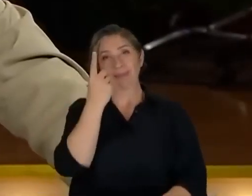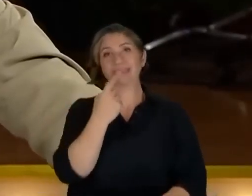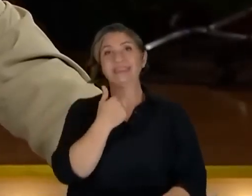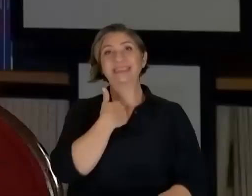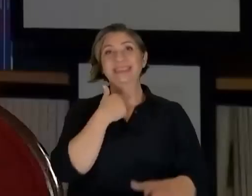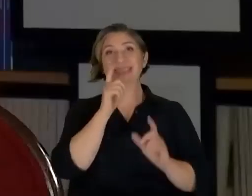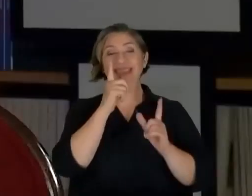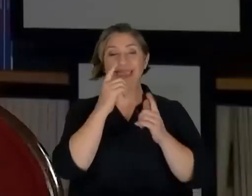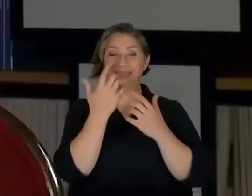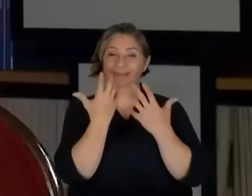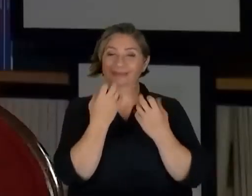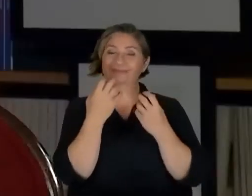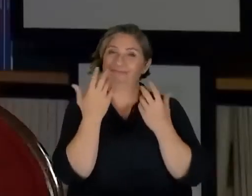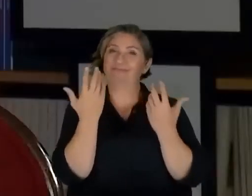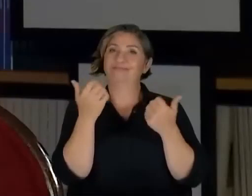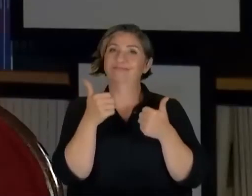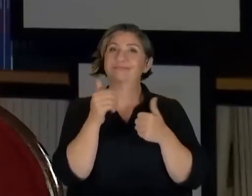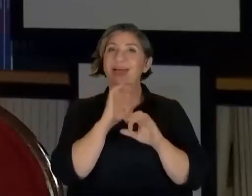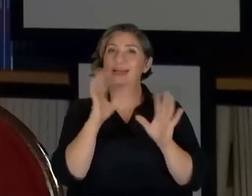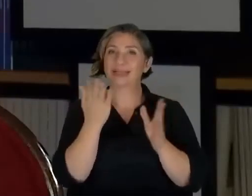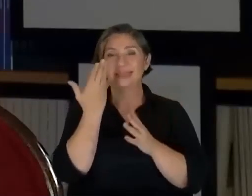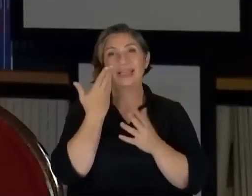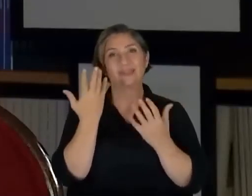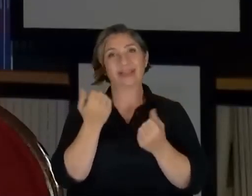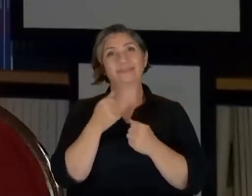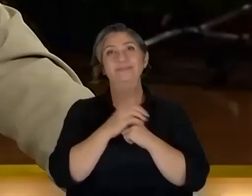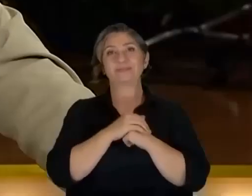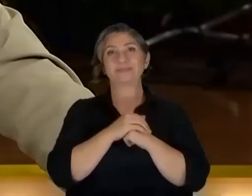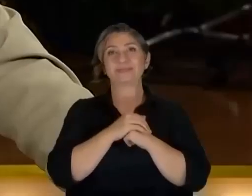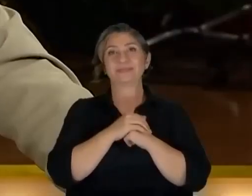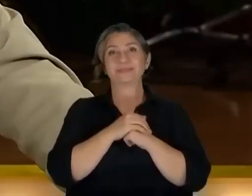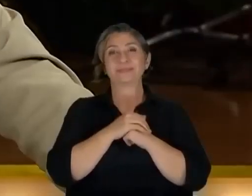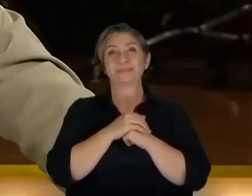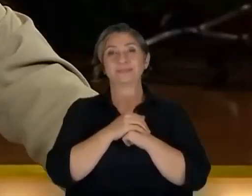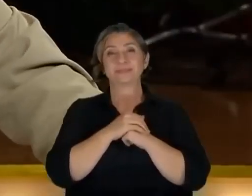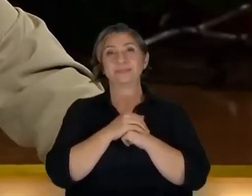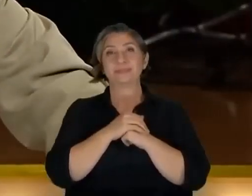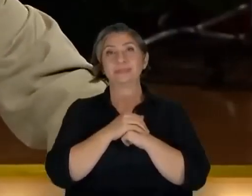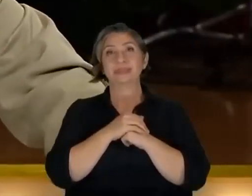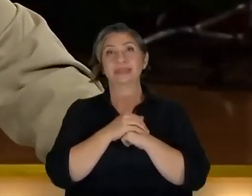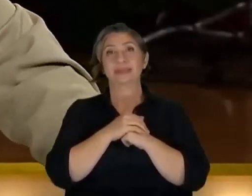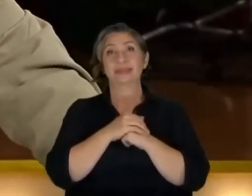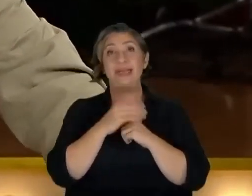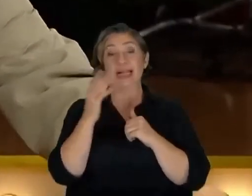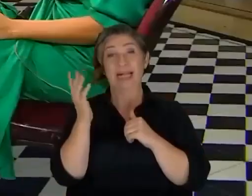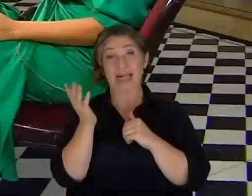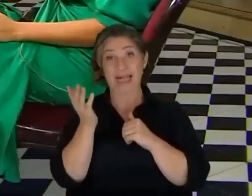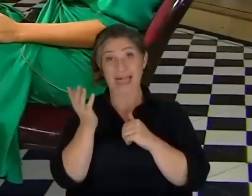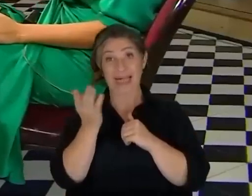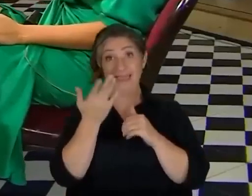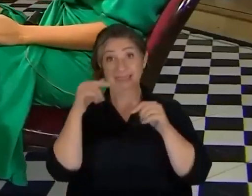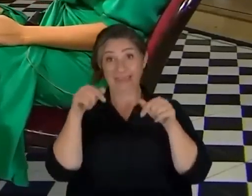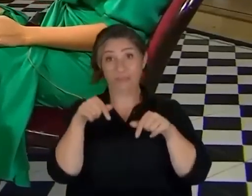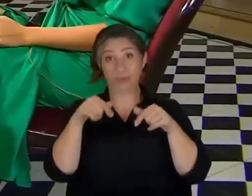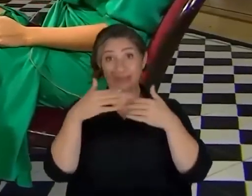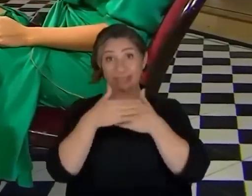bir program yaşadık beraber. Evet, ben de çok keyif aldım. Ben de çok keyif aldım. Yani şarkı şimdi eğer